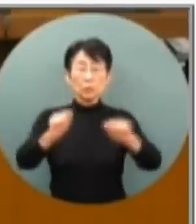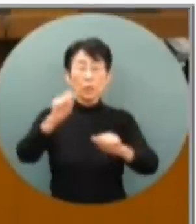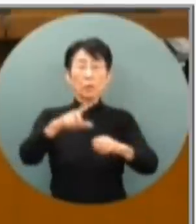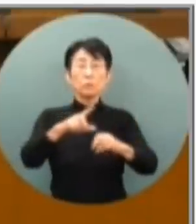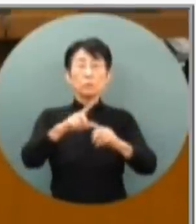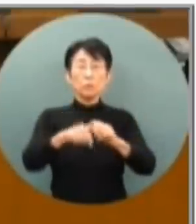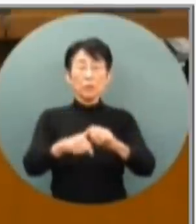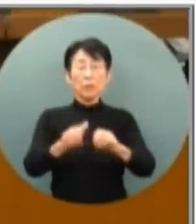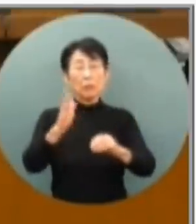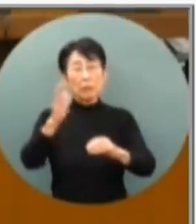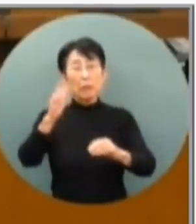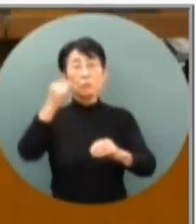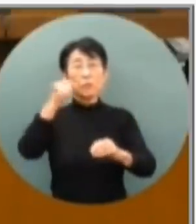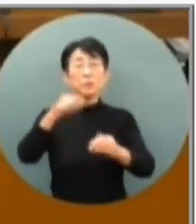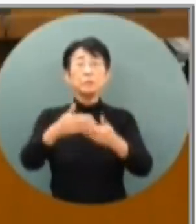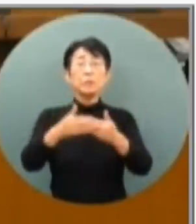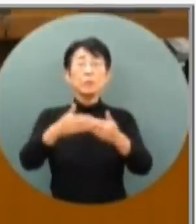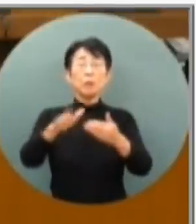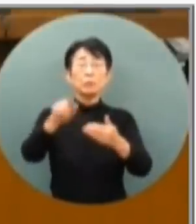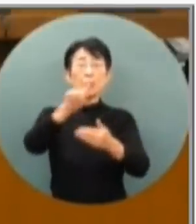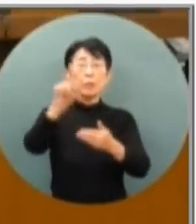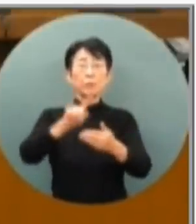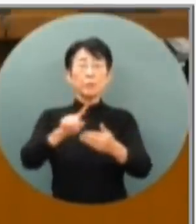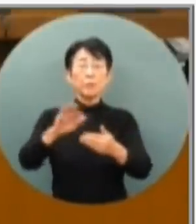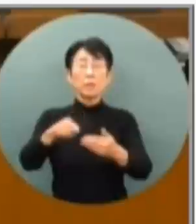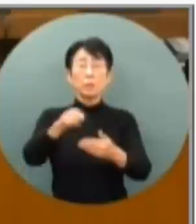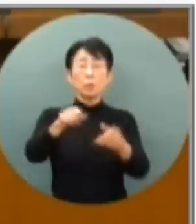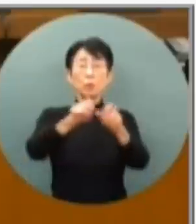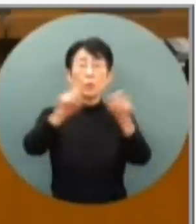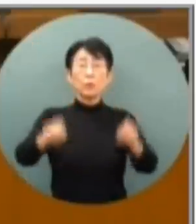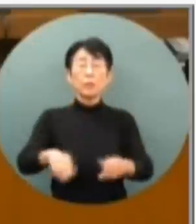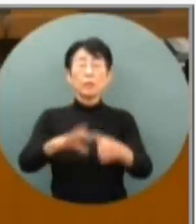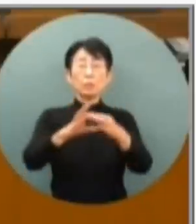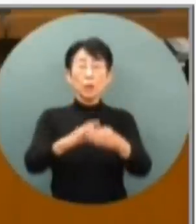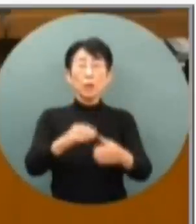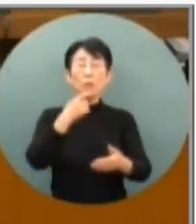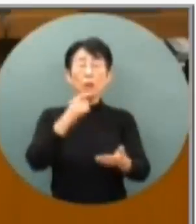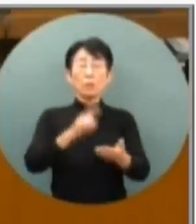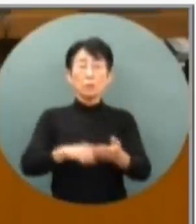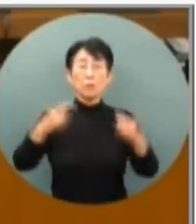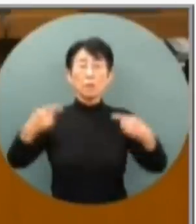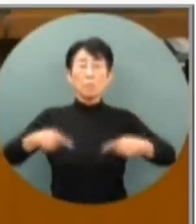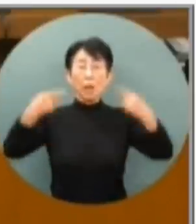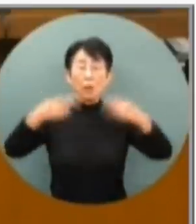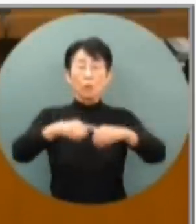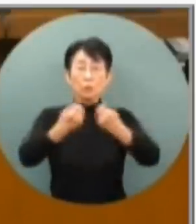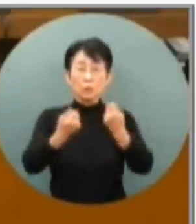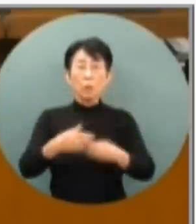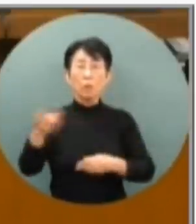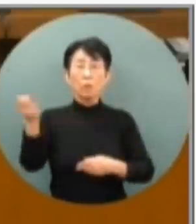にはあるのかもしれませんが、ただこの問題に限っては単なる名誉毀損であったり言えのない